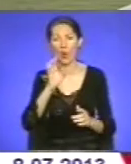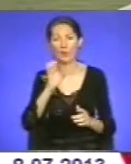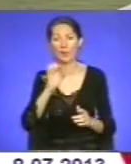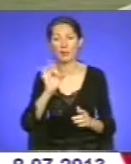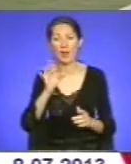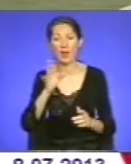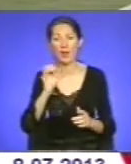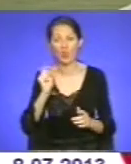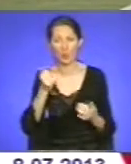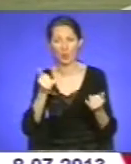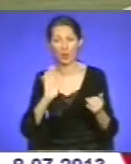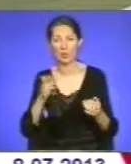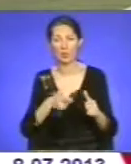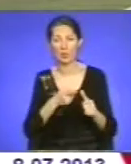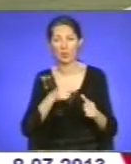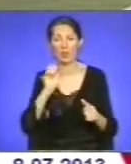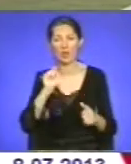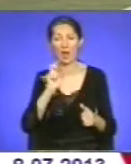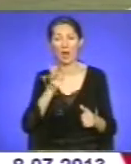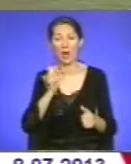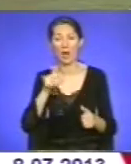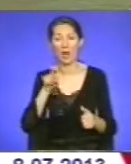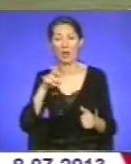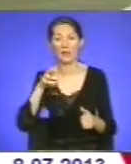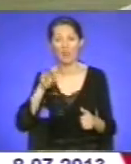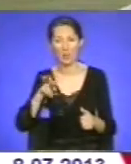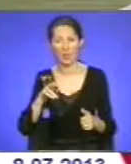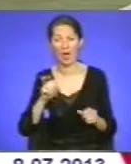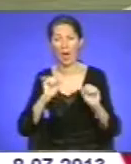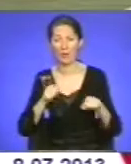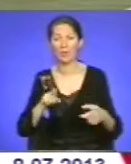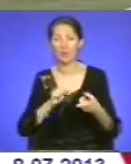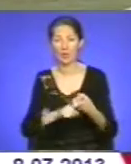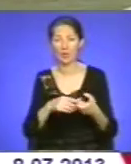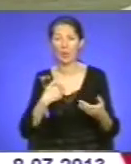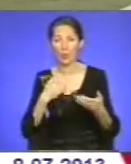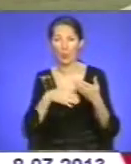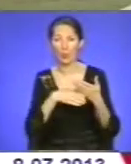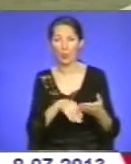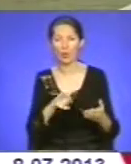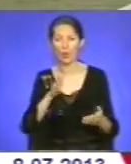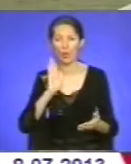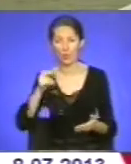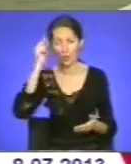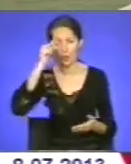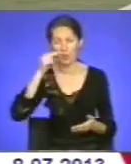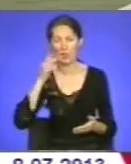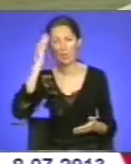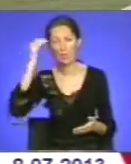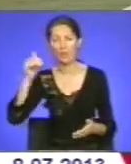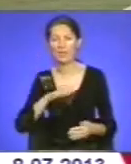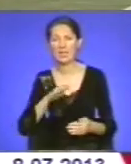називатися академія. І ми, звичайно, влада підключиться, ми йому допоможемо, де тут будуть навчатися талановиті